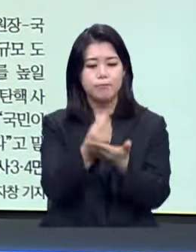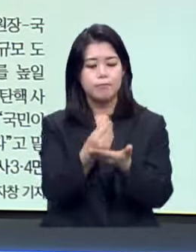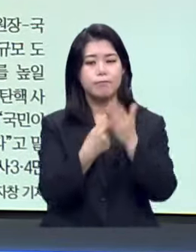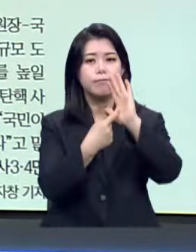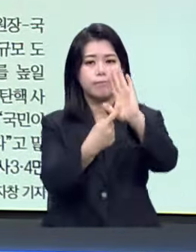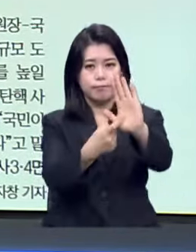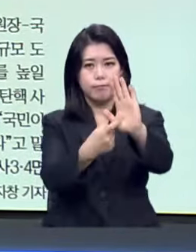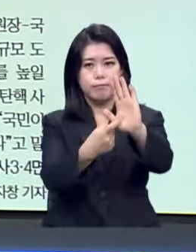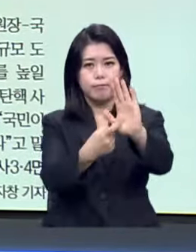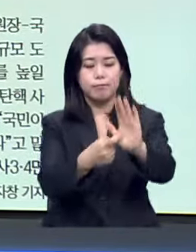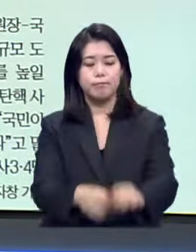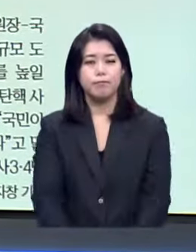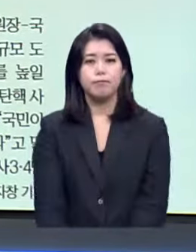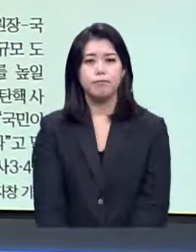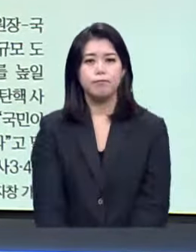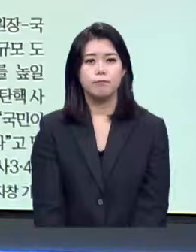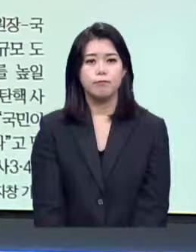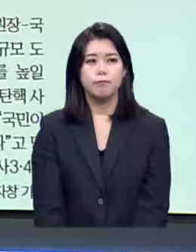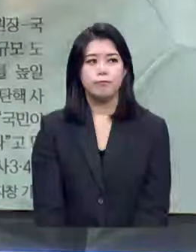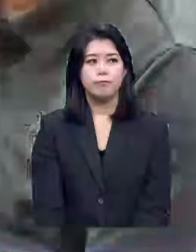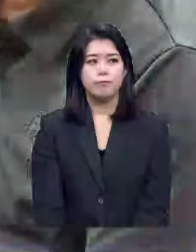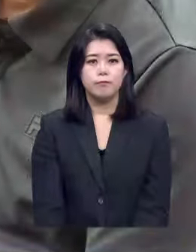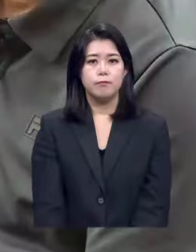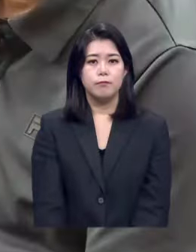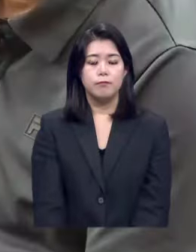했죠 들어보고 오실까요